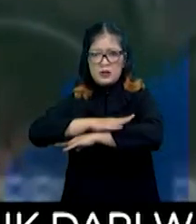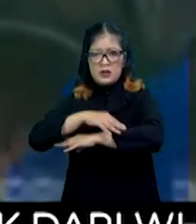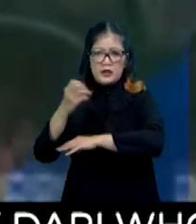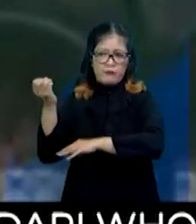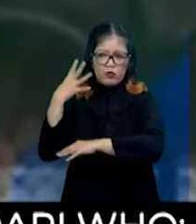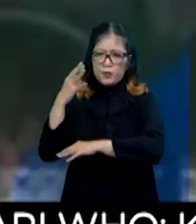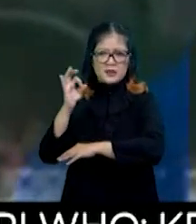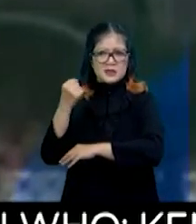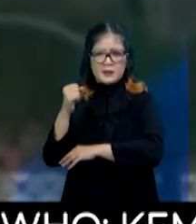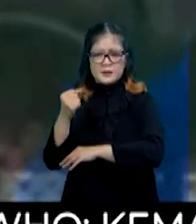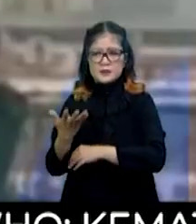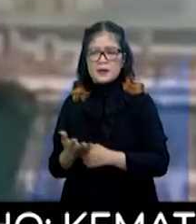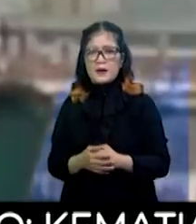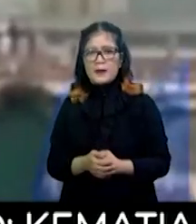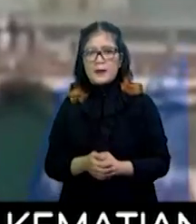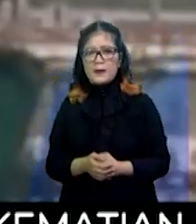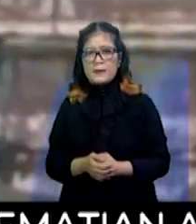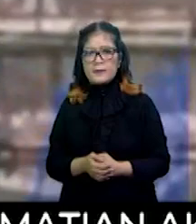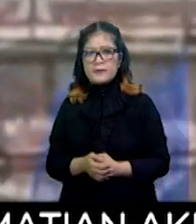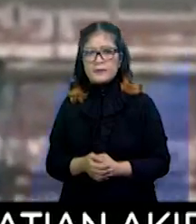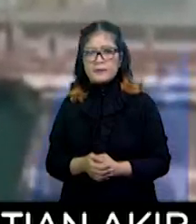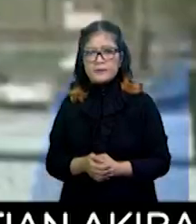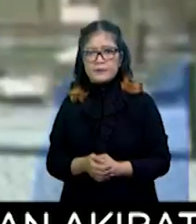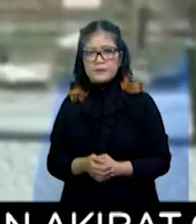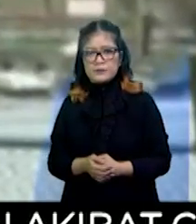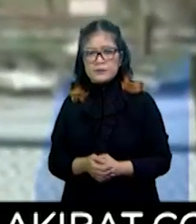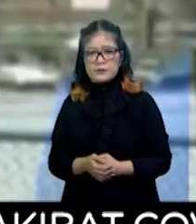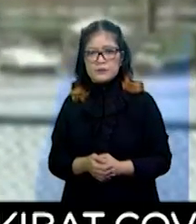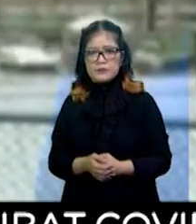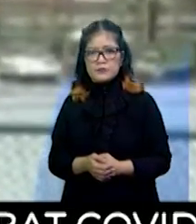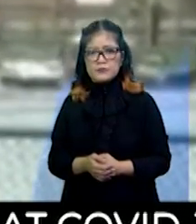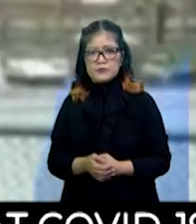Dari Balikpapan, Kalimantan Timur, Mukmin Aziz, iNews, melaporkan.